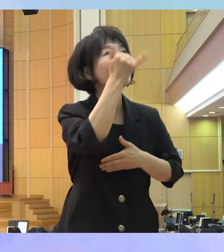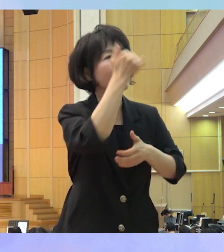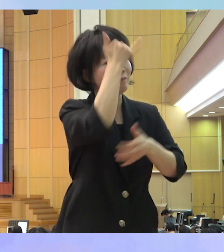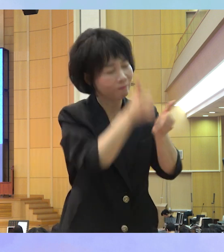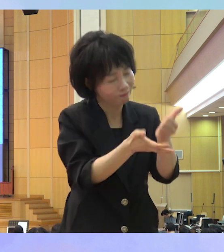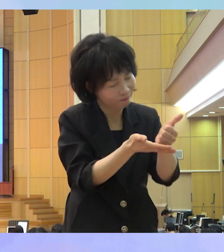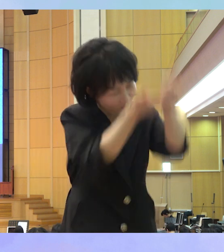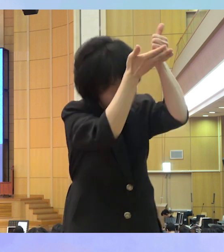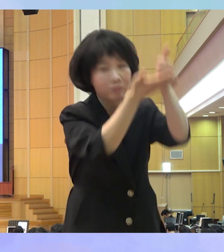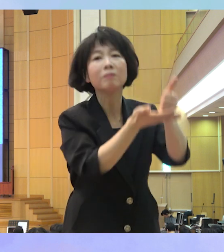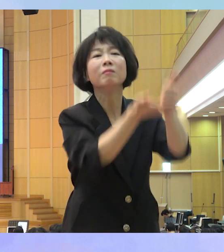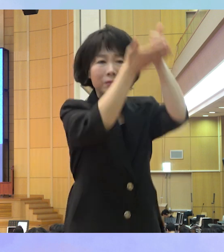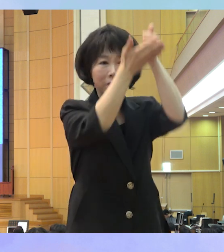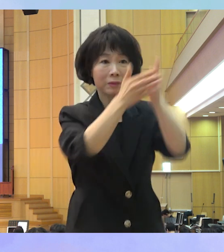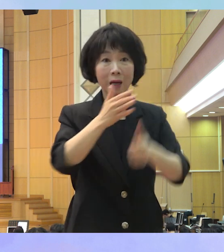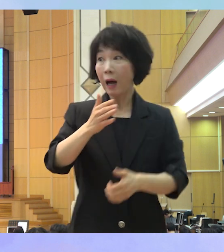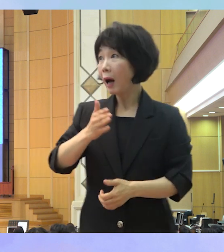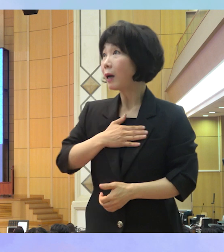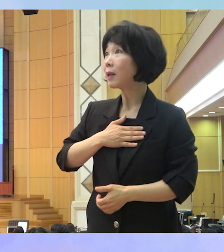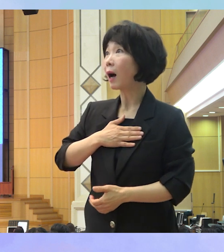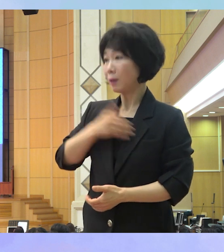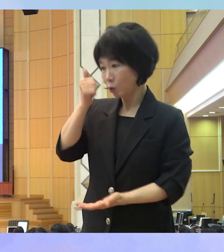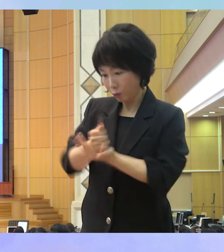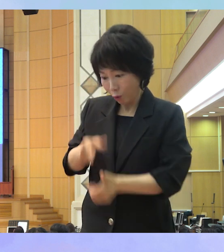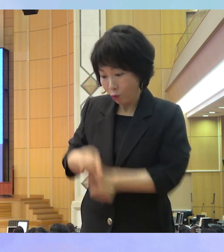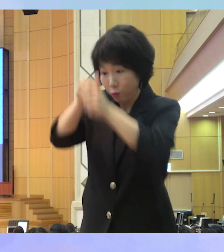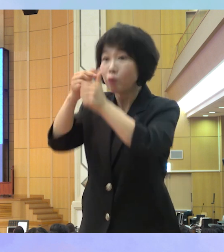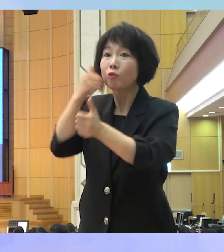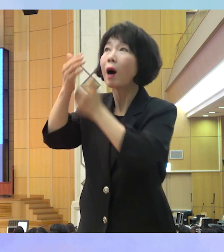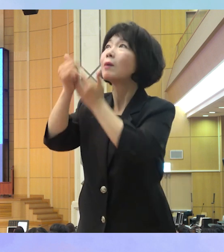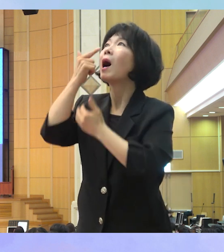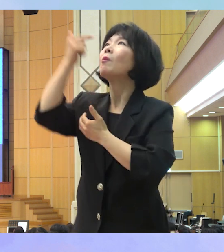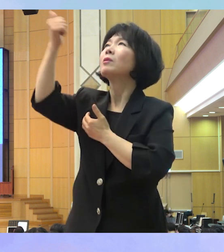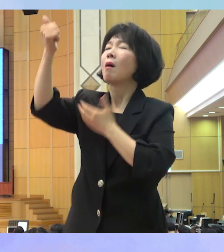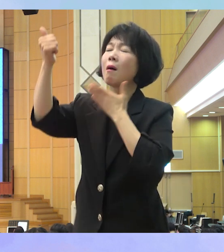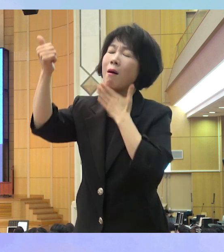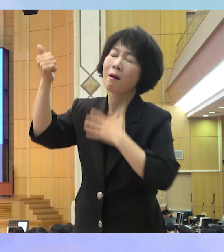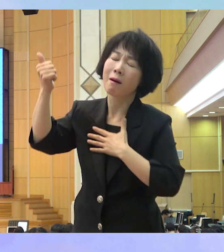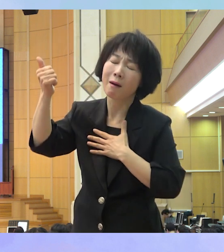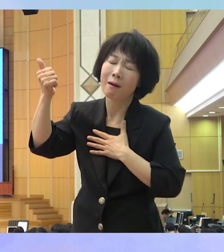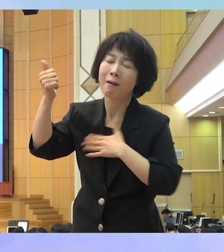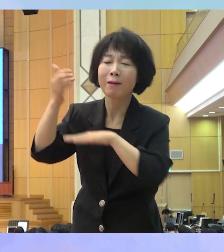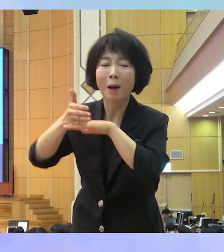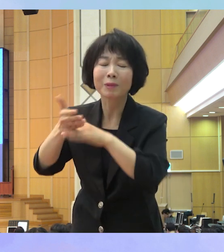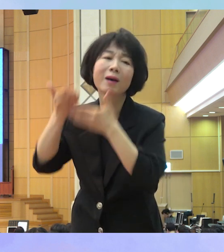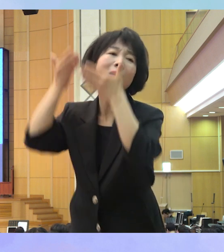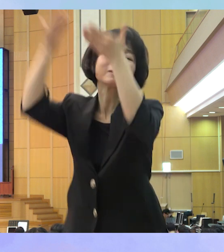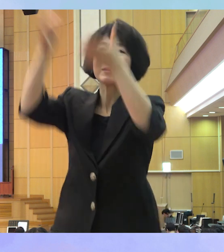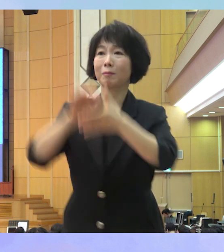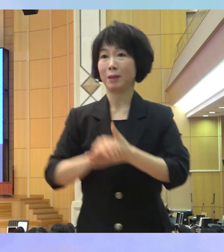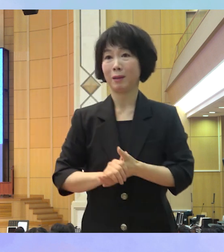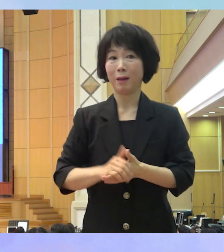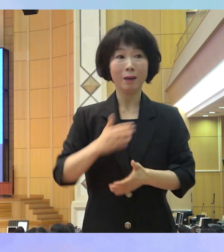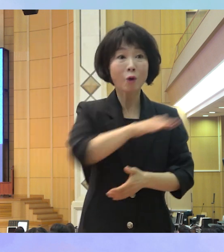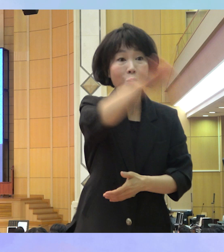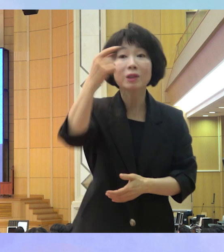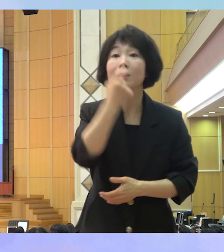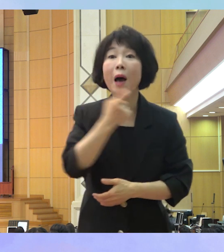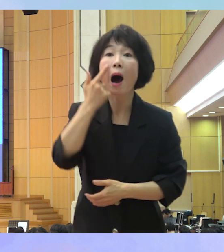더욱더 날 구원하신 하나님께, 할렐루야, 내가 아버지라고 부를 수 있는 우리